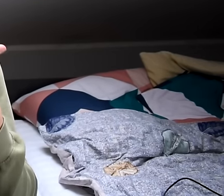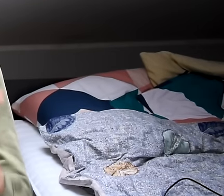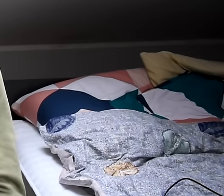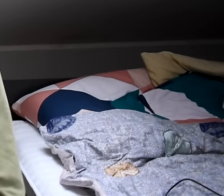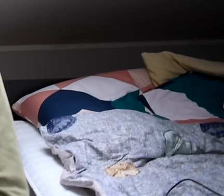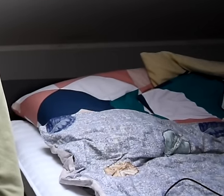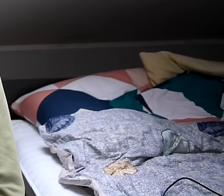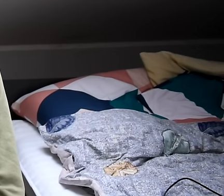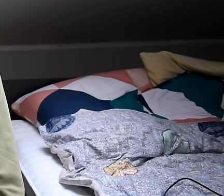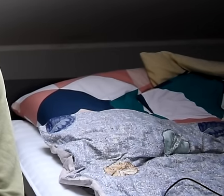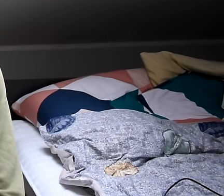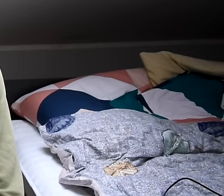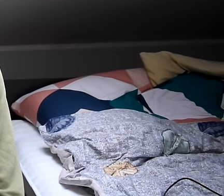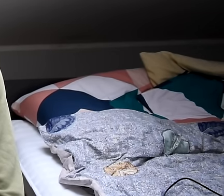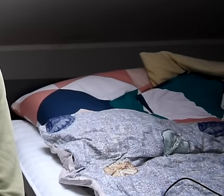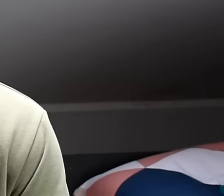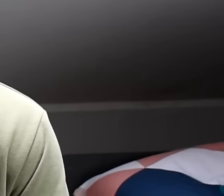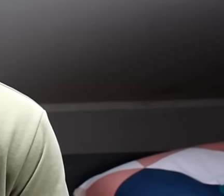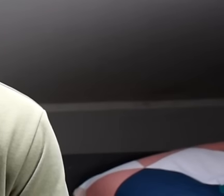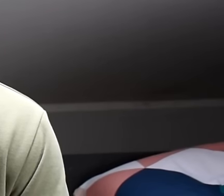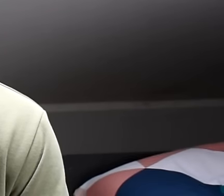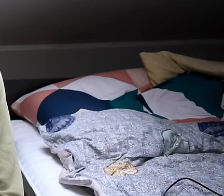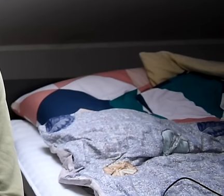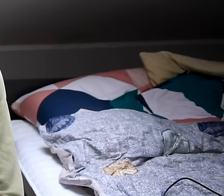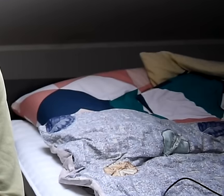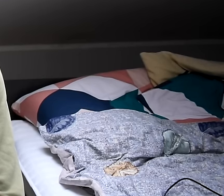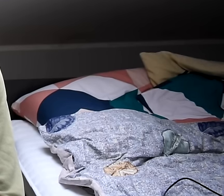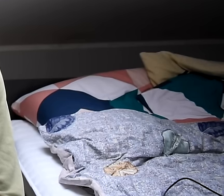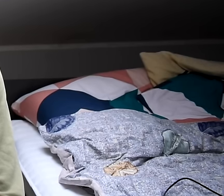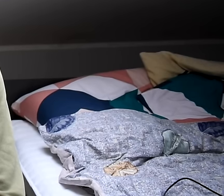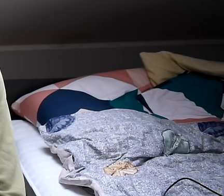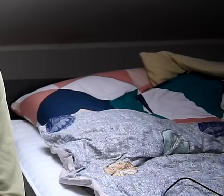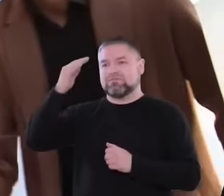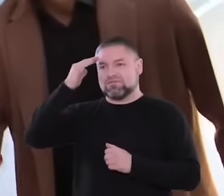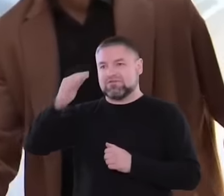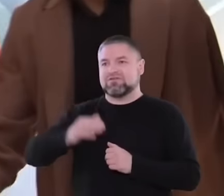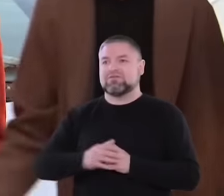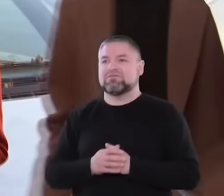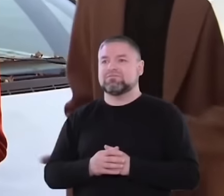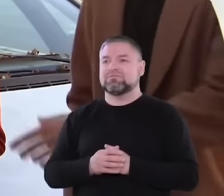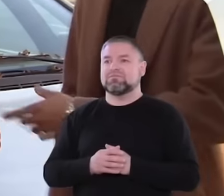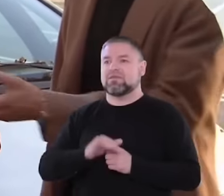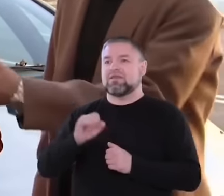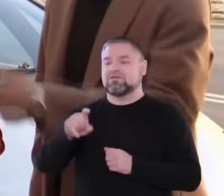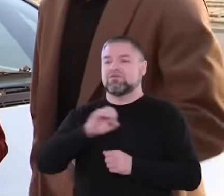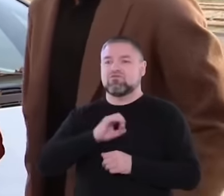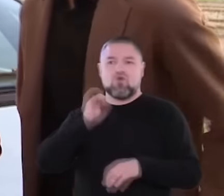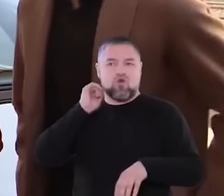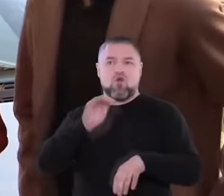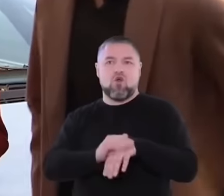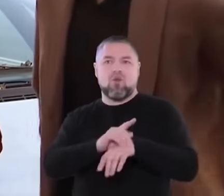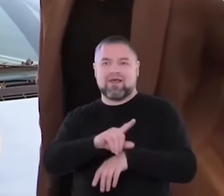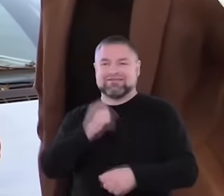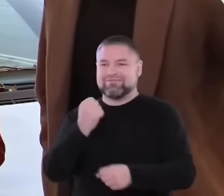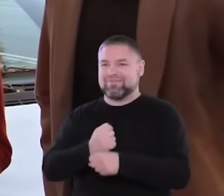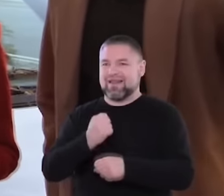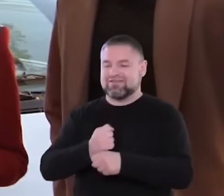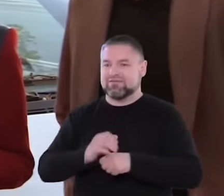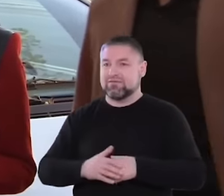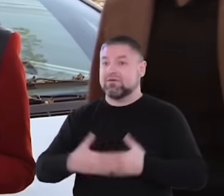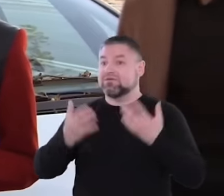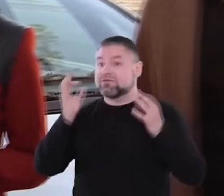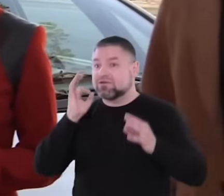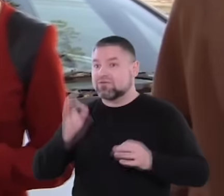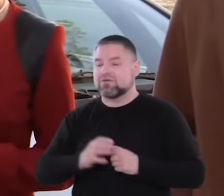Ja już mam w głowie, co tu będzie się działo. On jest chyba takim świntuchem i on coś będzie teraz pi***ł, nie? Jacek, to jest kumpel z pracy.